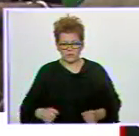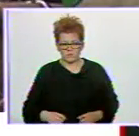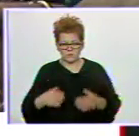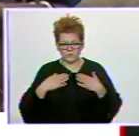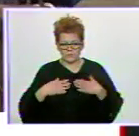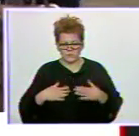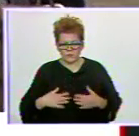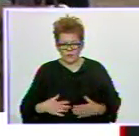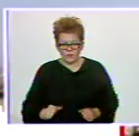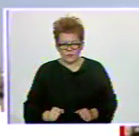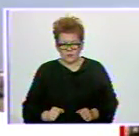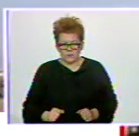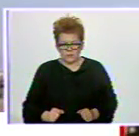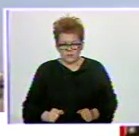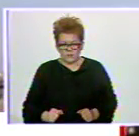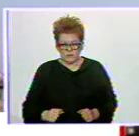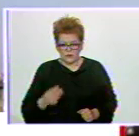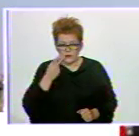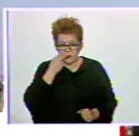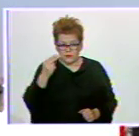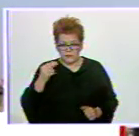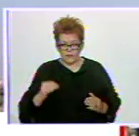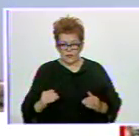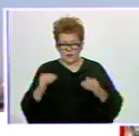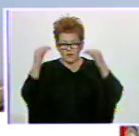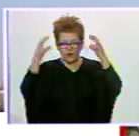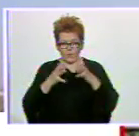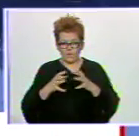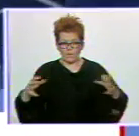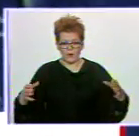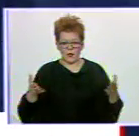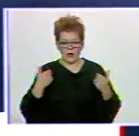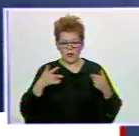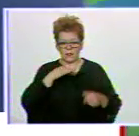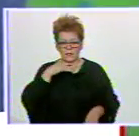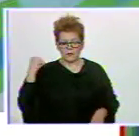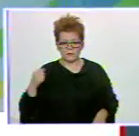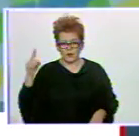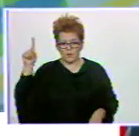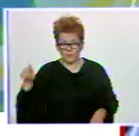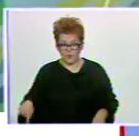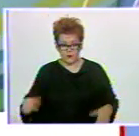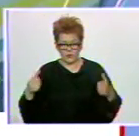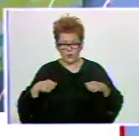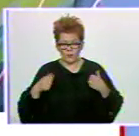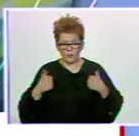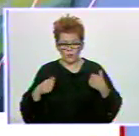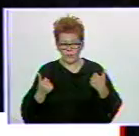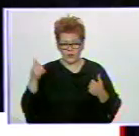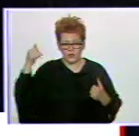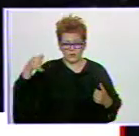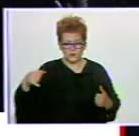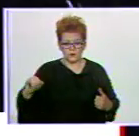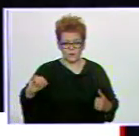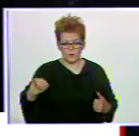Doritorii de senzații tari sunt așteptați să experimenteze ridicările ancorate cu balonul cu aer cald. Oamenii se vor putea bucura de un astfel de zbor din